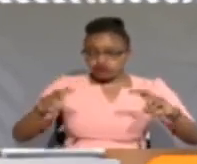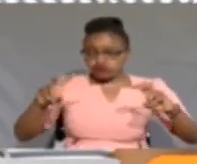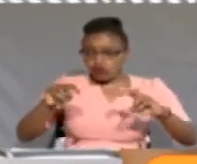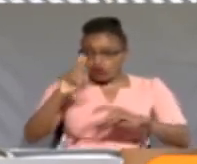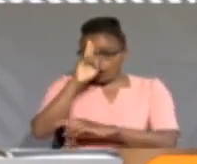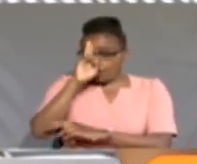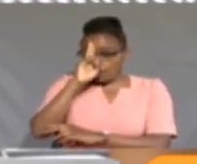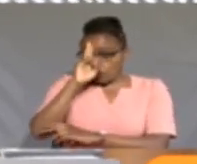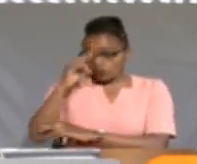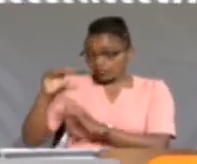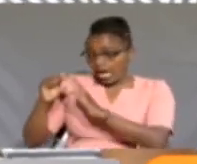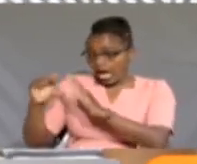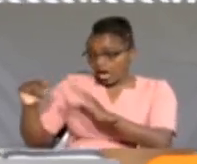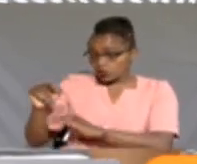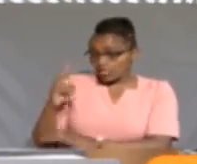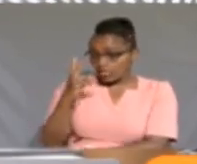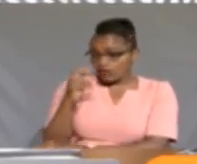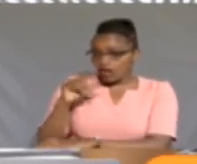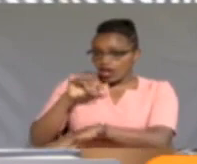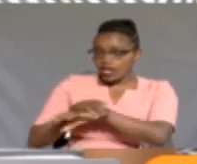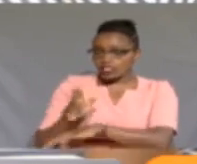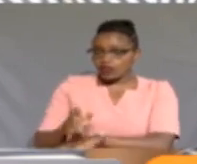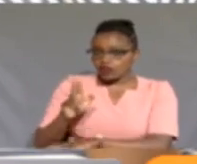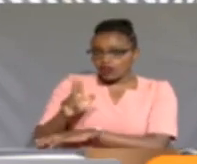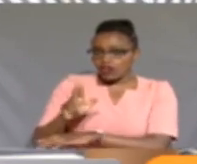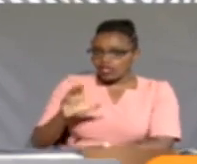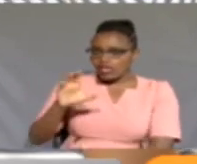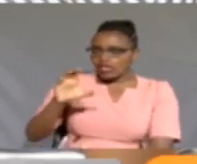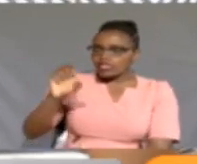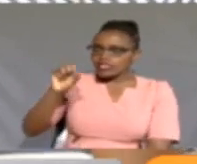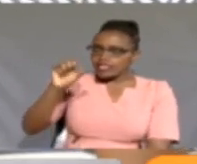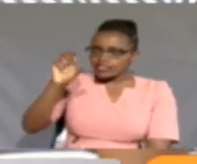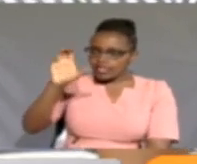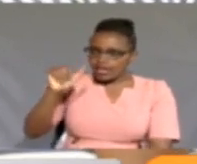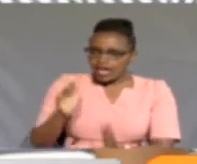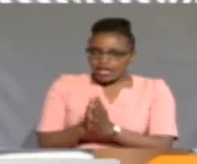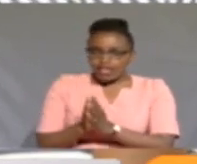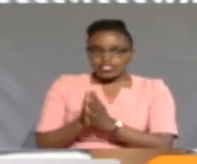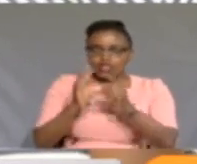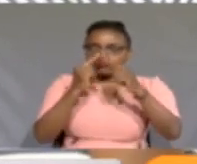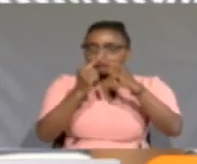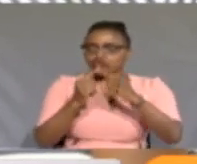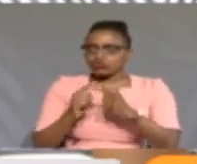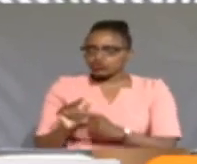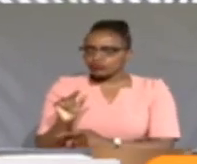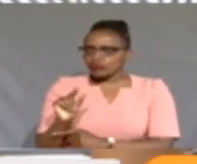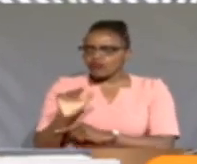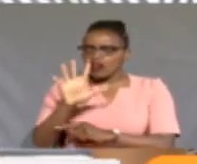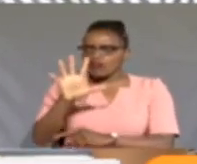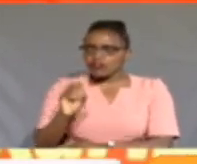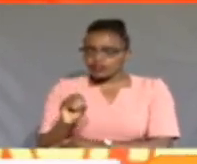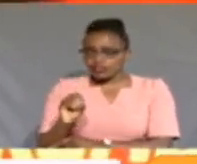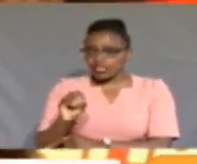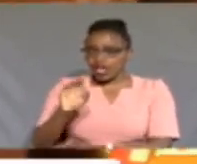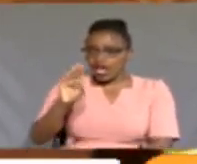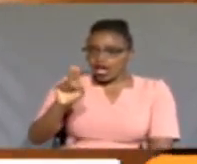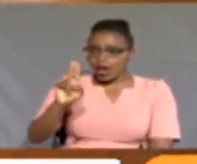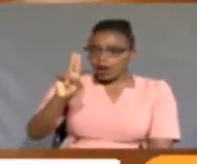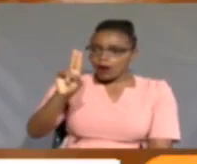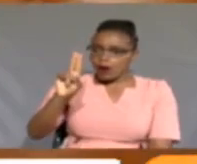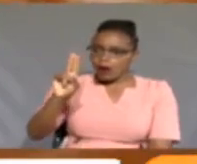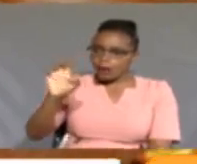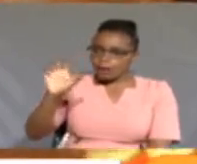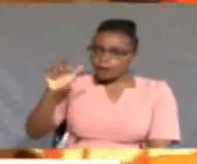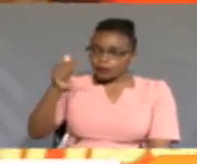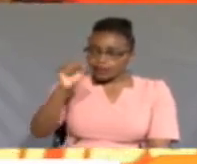nyumba ya mshukiwa walipata bunduki aina ya Siska pamoja na jumla ya risasi 57. Mshukiwa